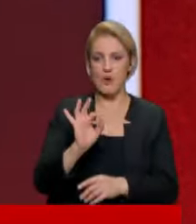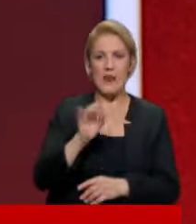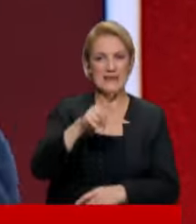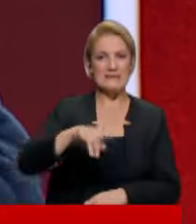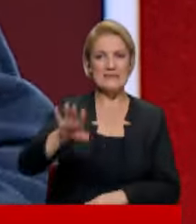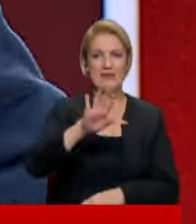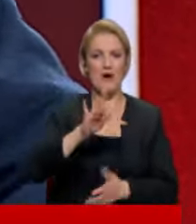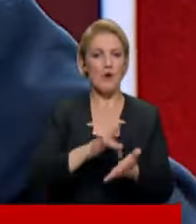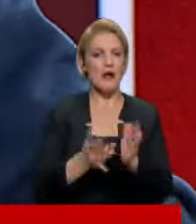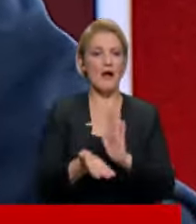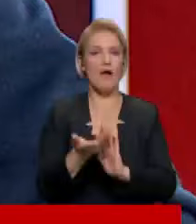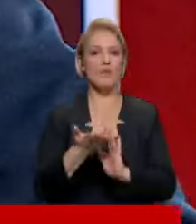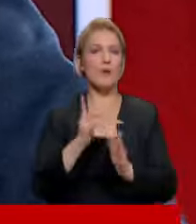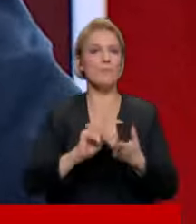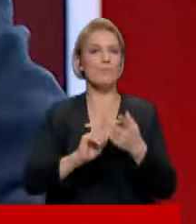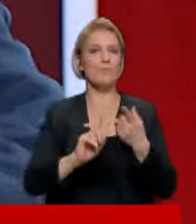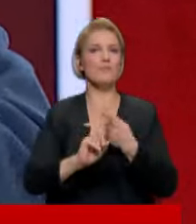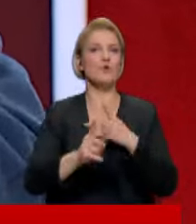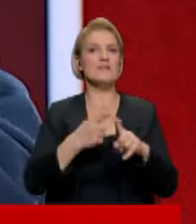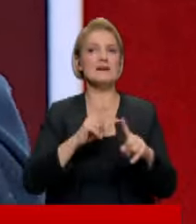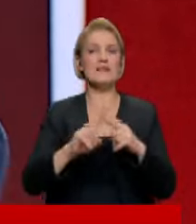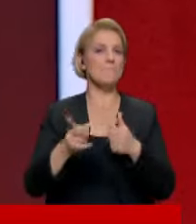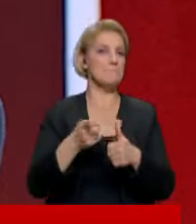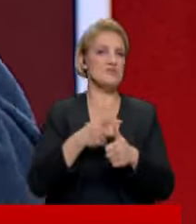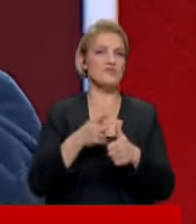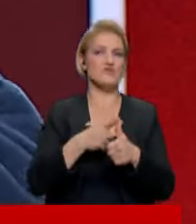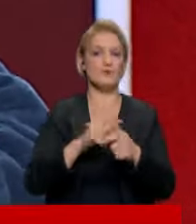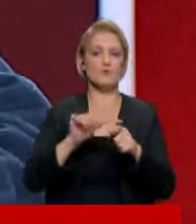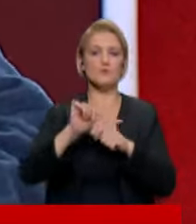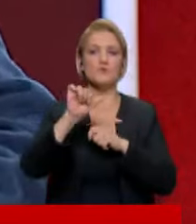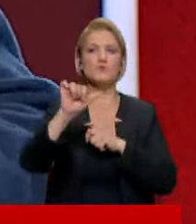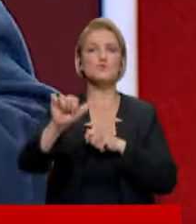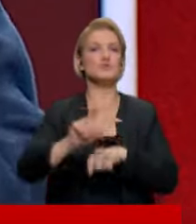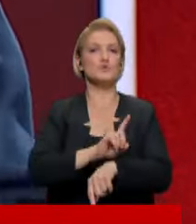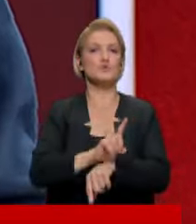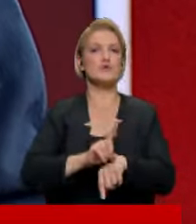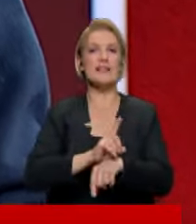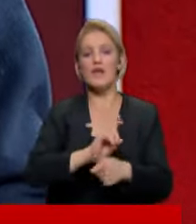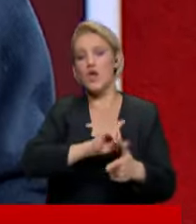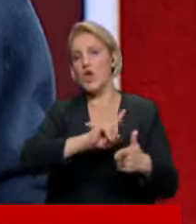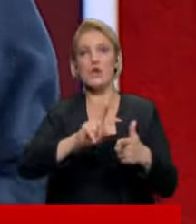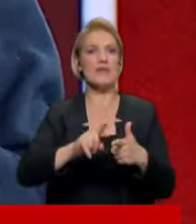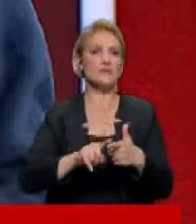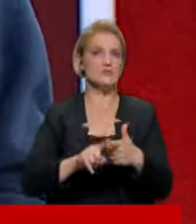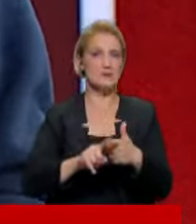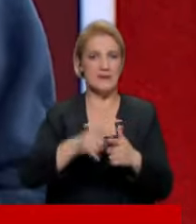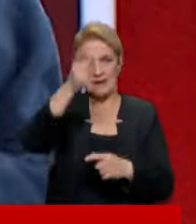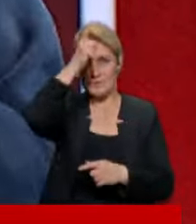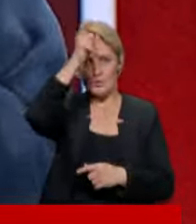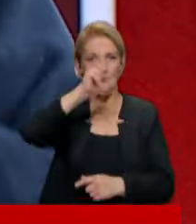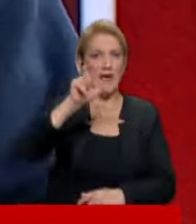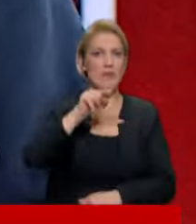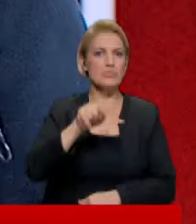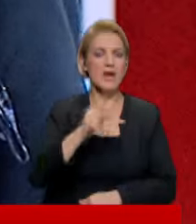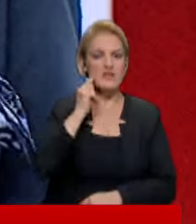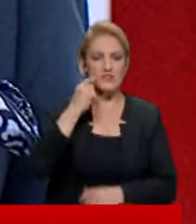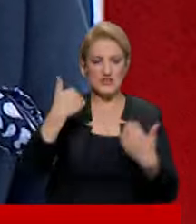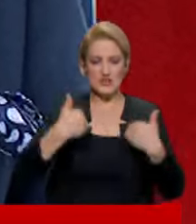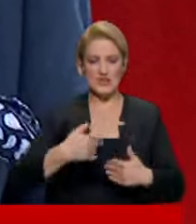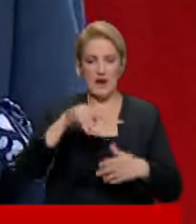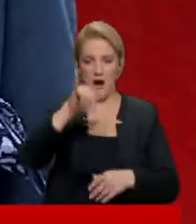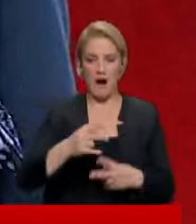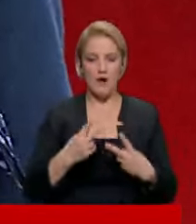liği ortadan kaldırıcı Politikalar Bunlar birinci uzun vadeli Politikalar ikincisi Türkiye'de kişi hak ve